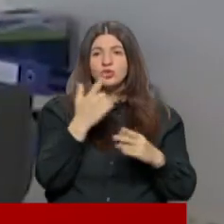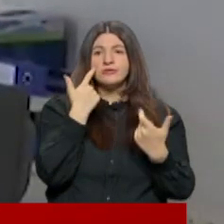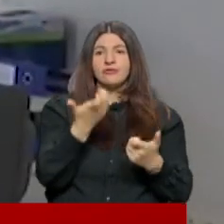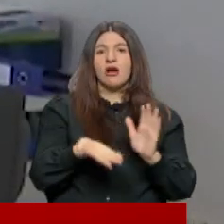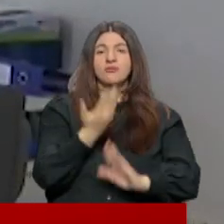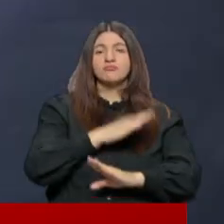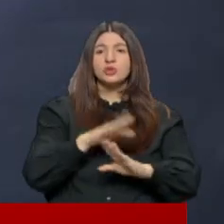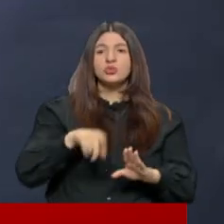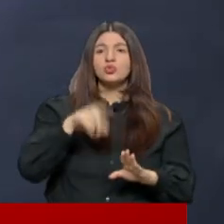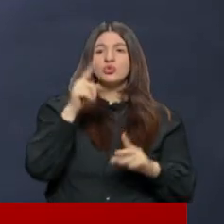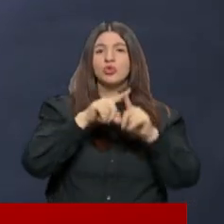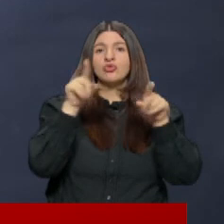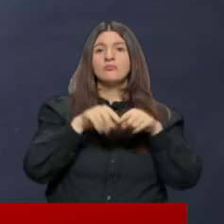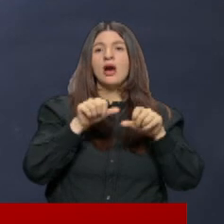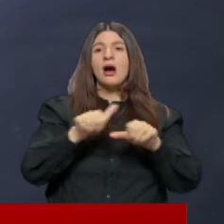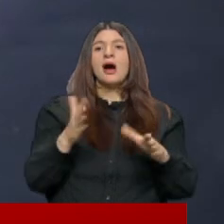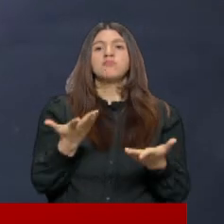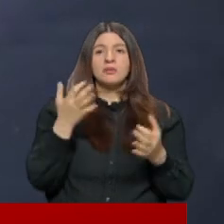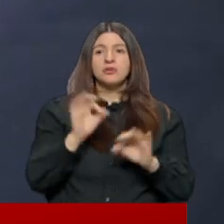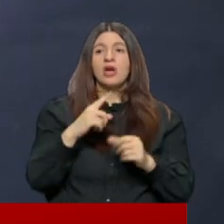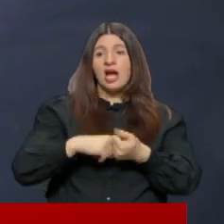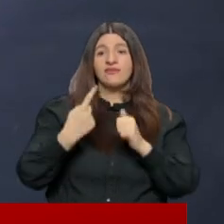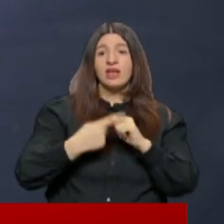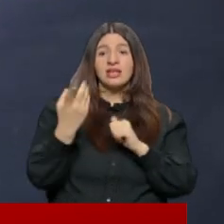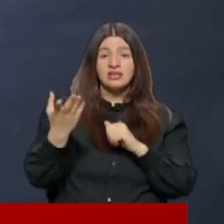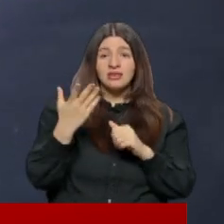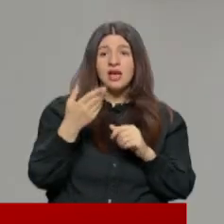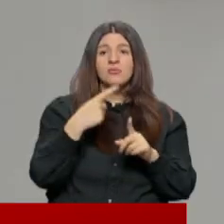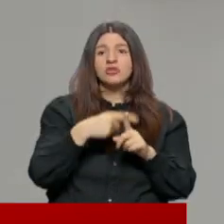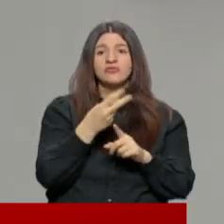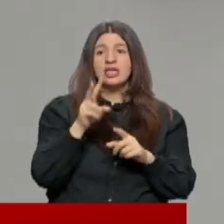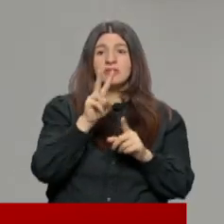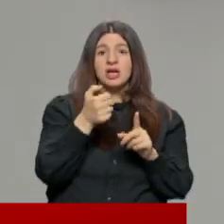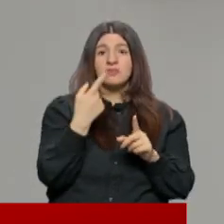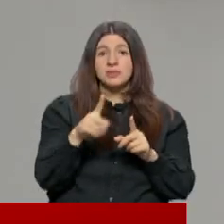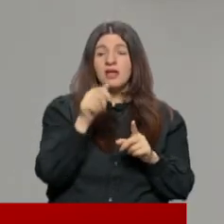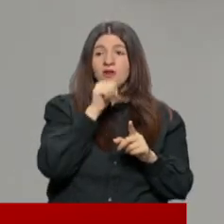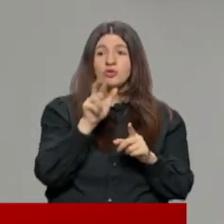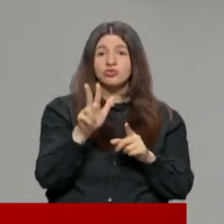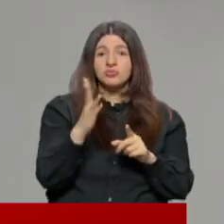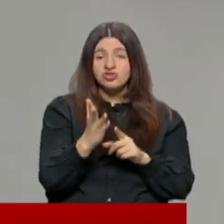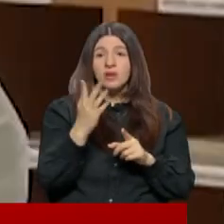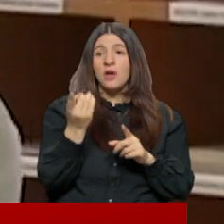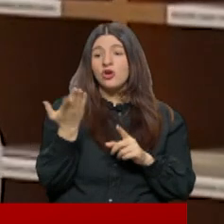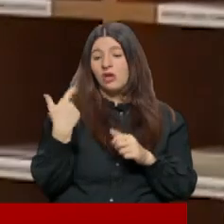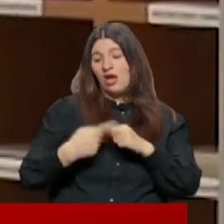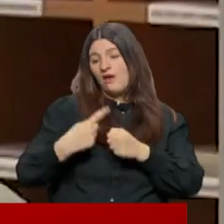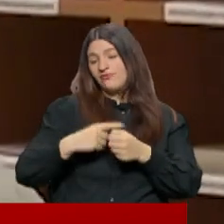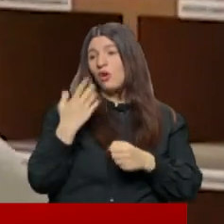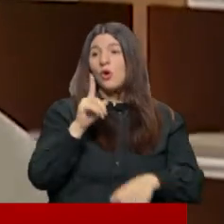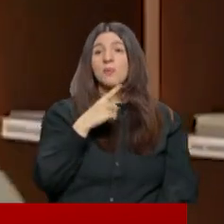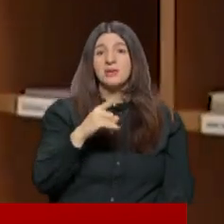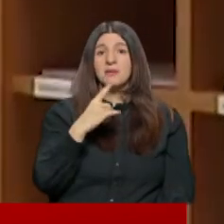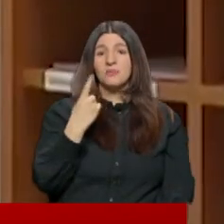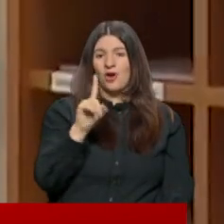tedbirler kalktı, günlük tablo yayınlanmamaya başladı. Haftalık tablodaysa vaka sayısı 26.635. Bir önceki hafta bu sayı